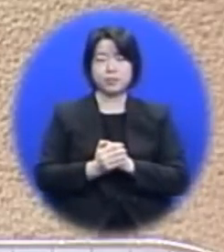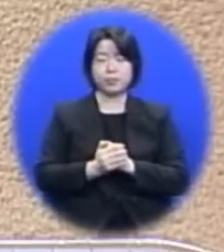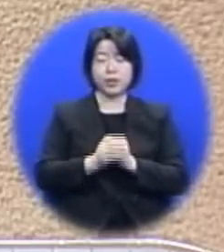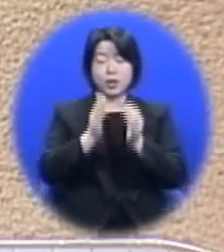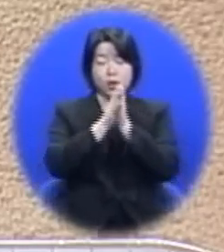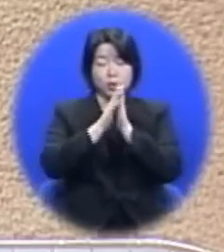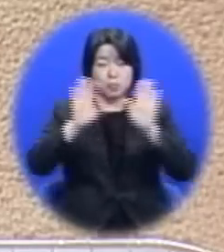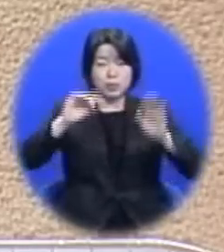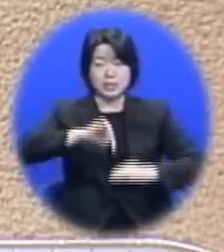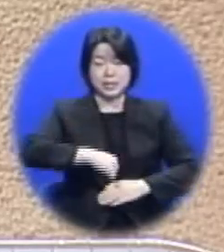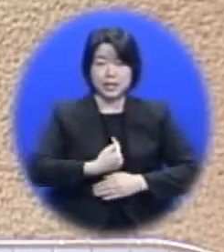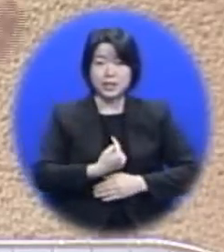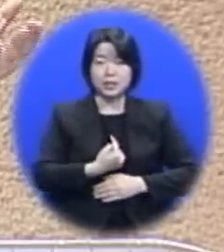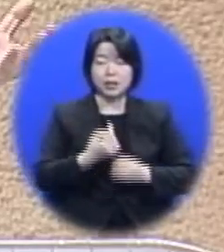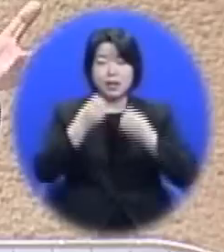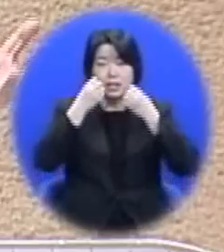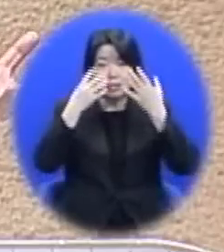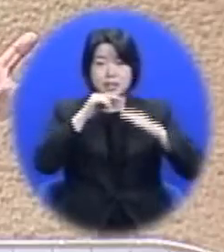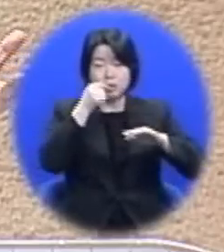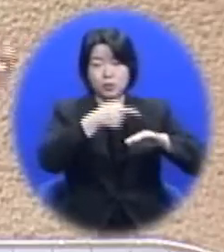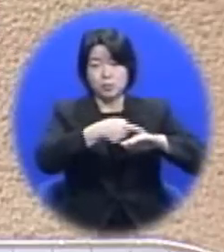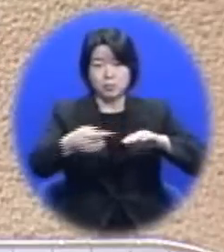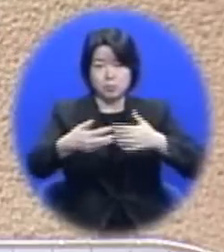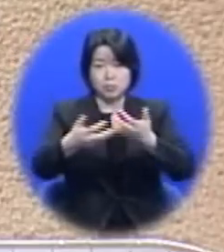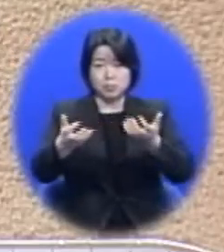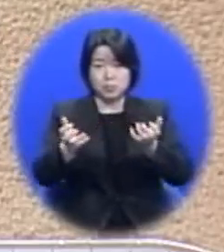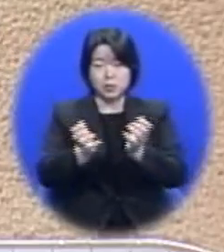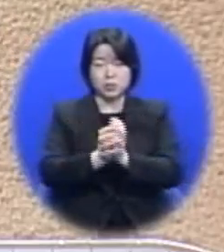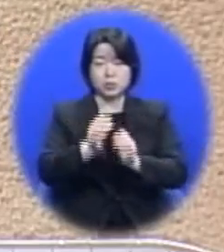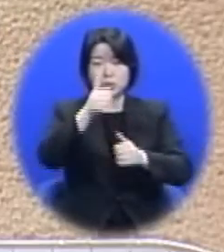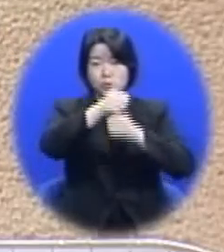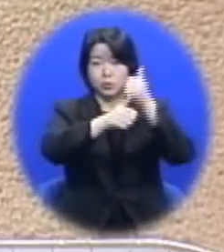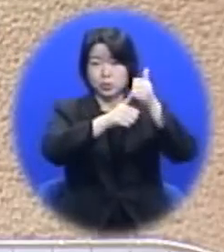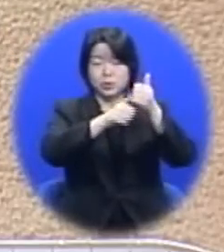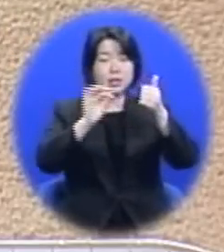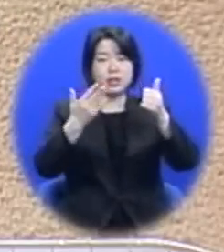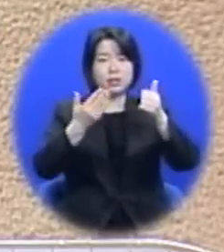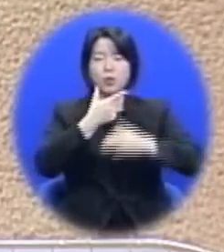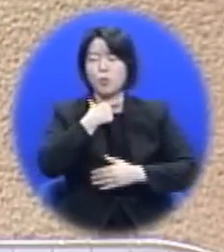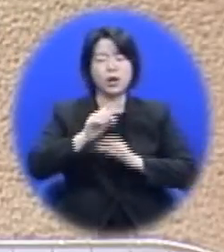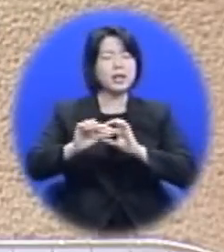모세 자기가 새로운 민족의 조상이 되는 것, 그건 모세 원하지도 않았어요.